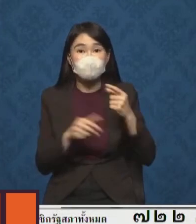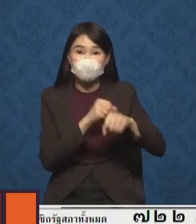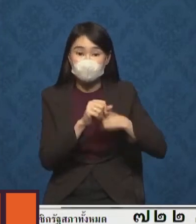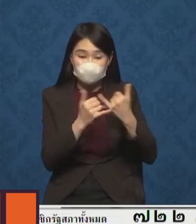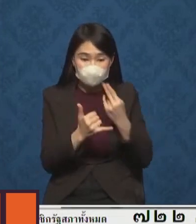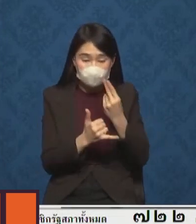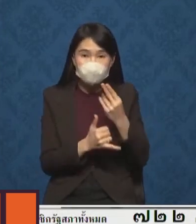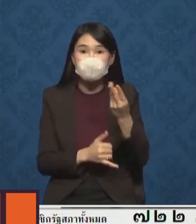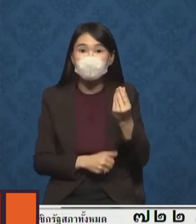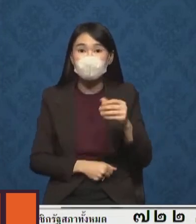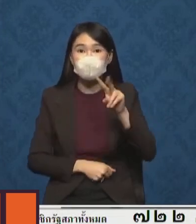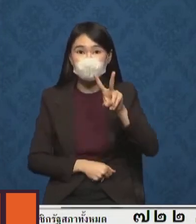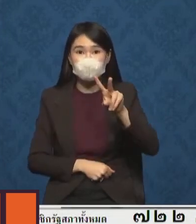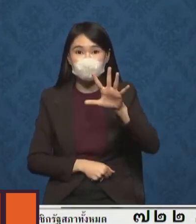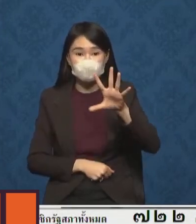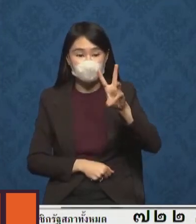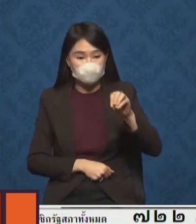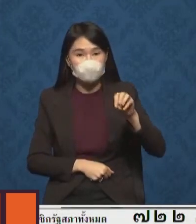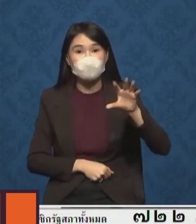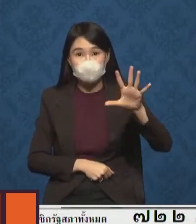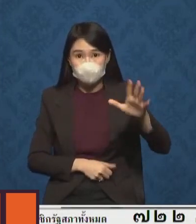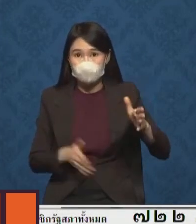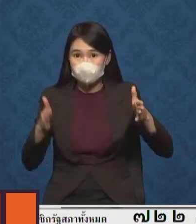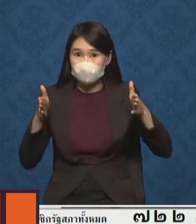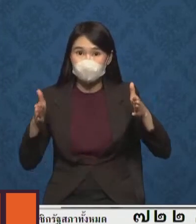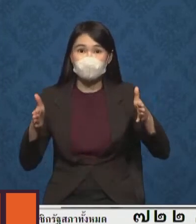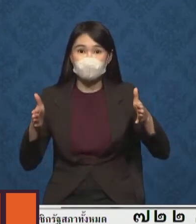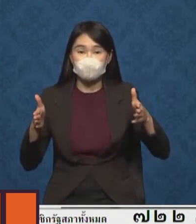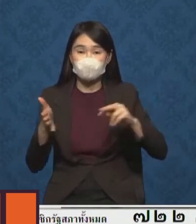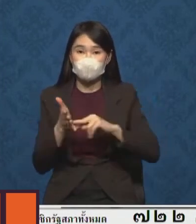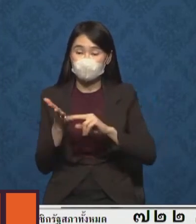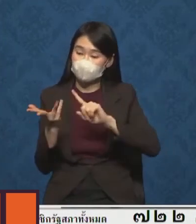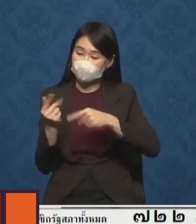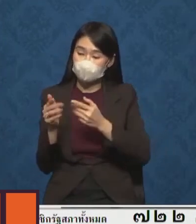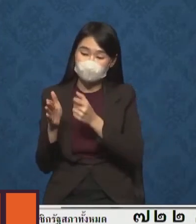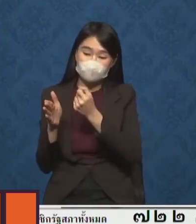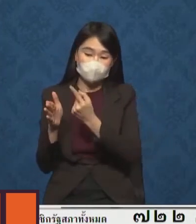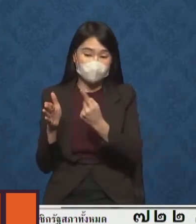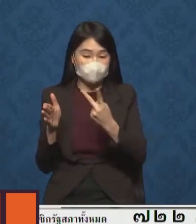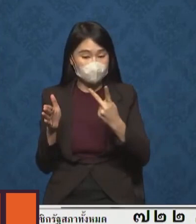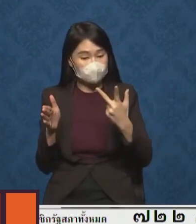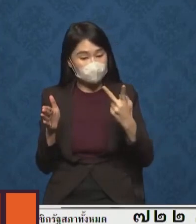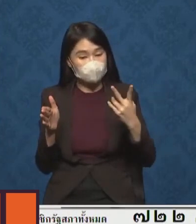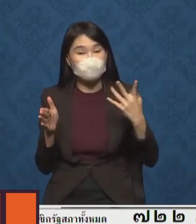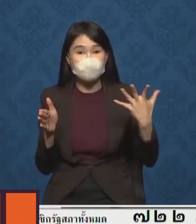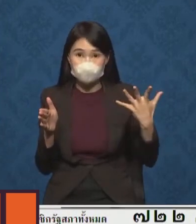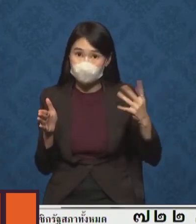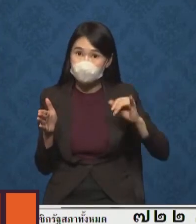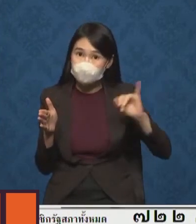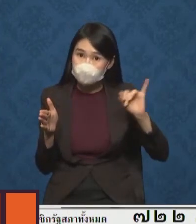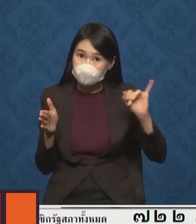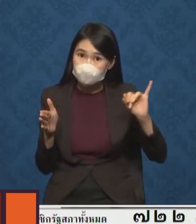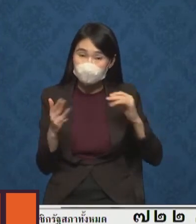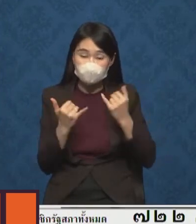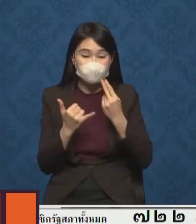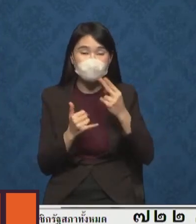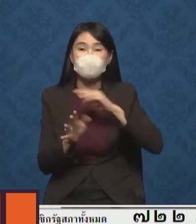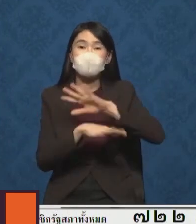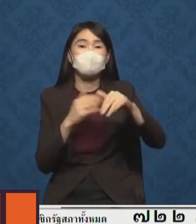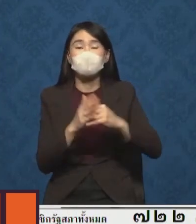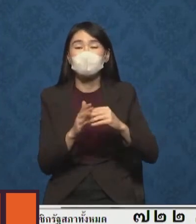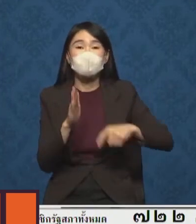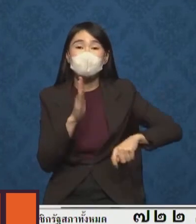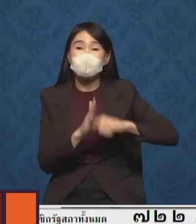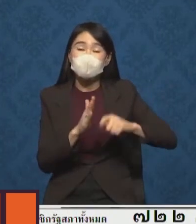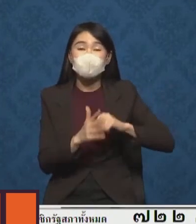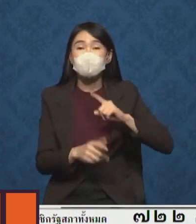2,565 นั่นก็ 5 ปีพอดีไม่เชื่อนี่ก็คอสิ่ทโรท่านอ้างกประโยตลอด